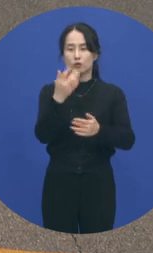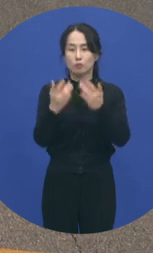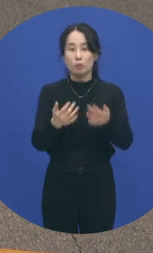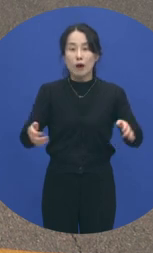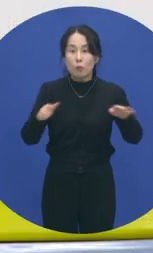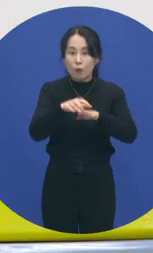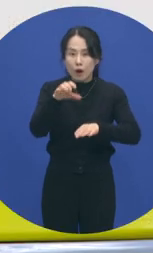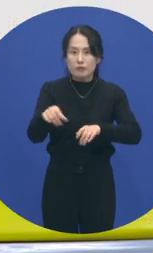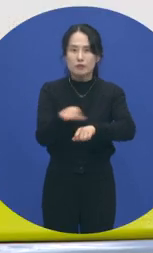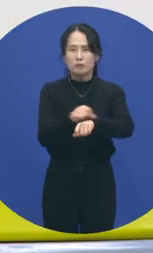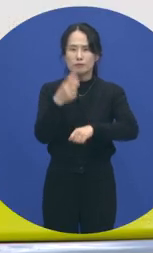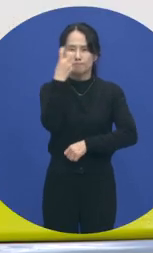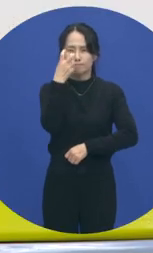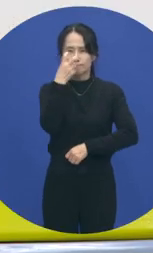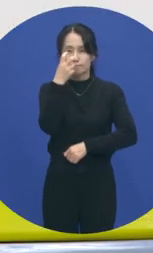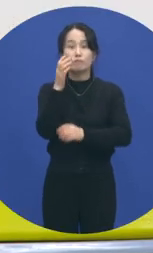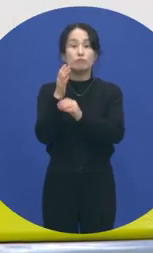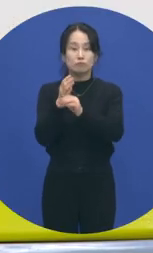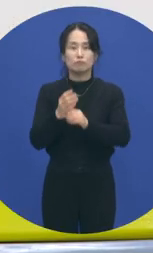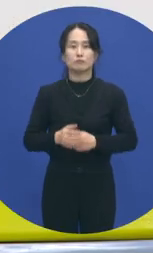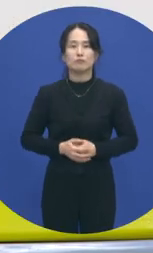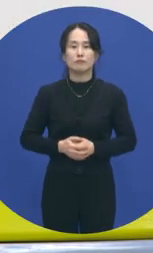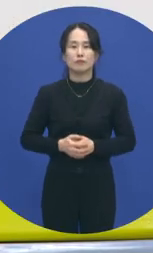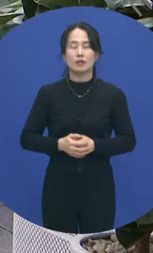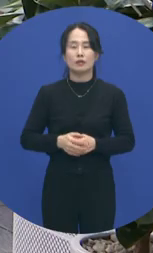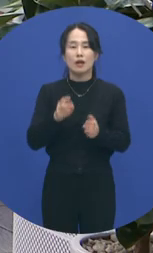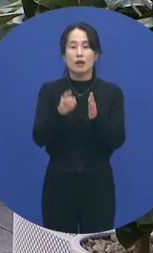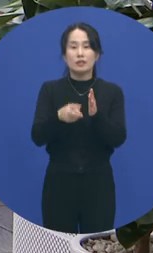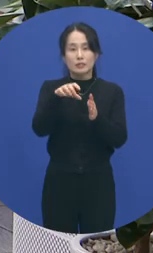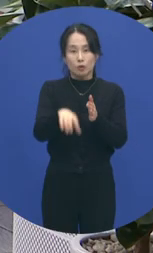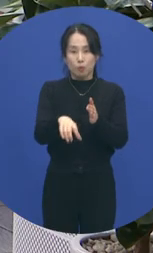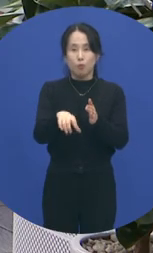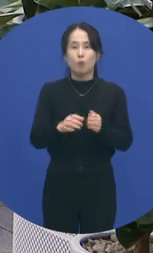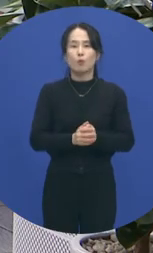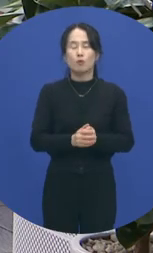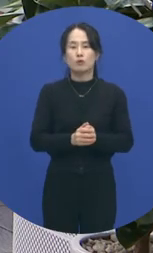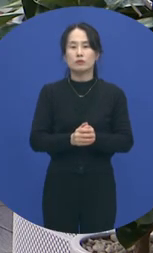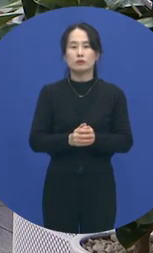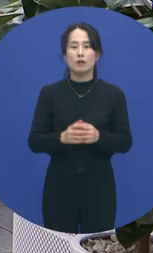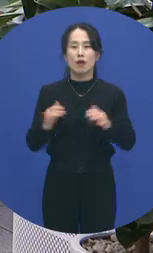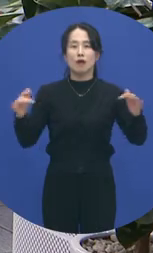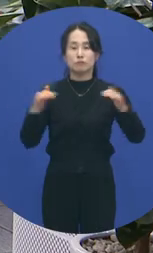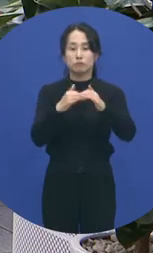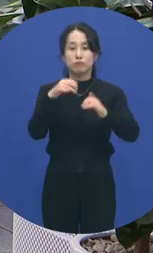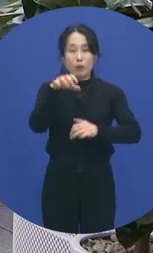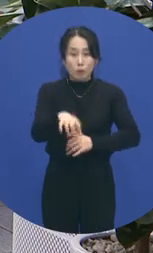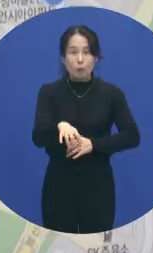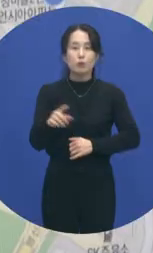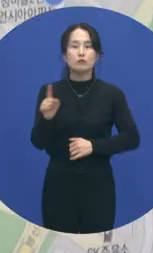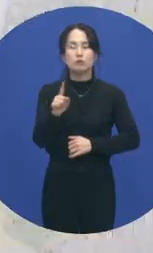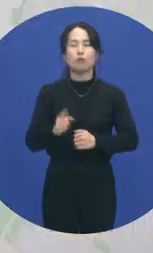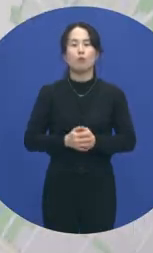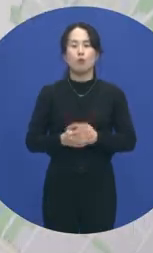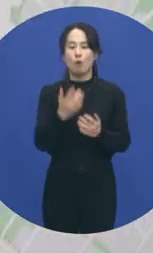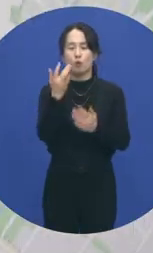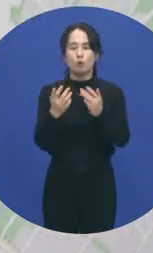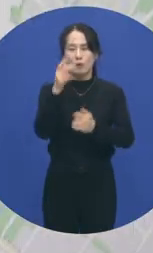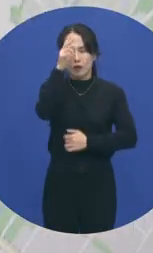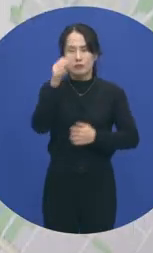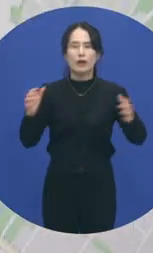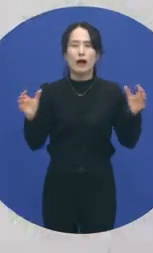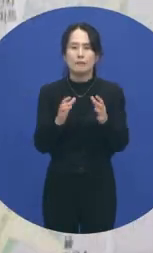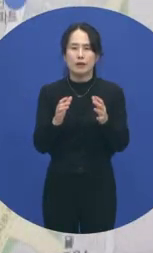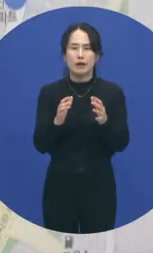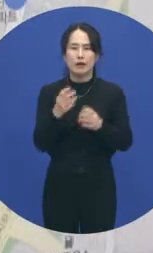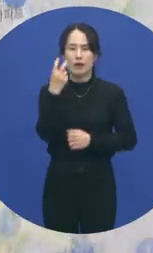모든 소방관서가 특별 경계 근무에 돌입합니다. 기차역과 관광지 등 다중 밀집 지역은 도와 시군 소방 경찰이